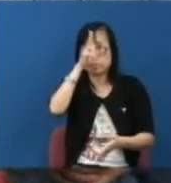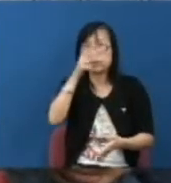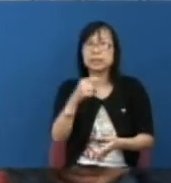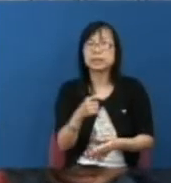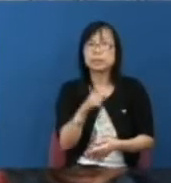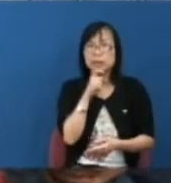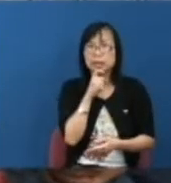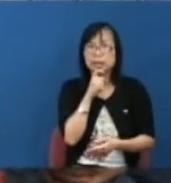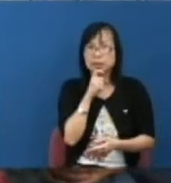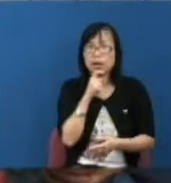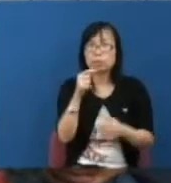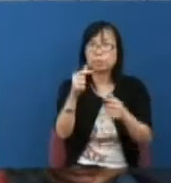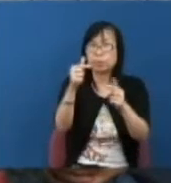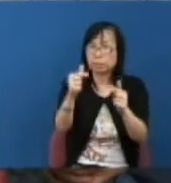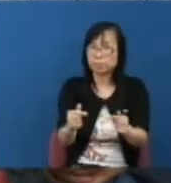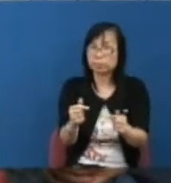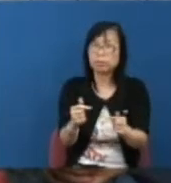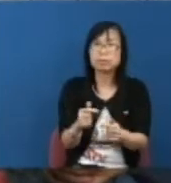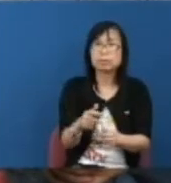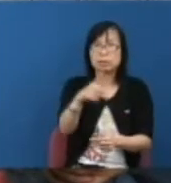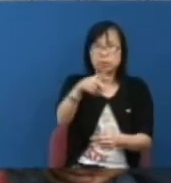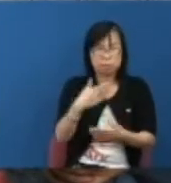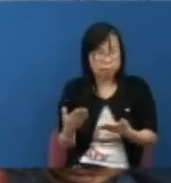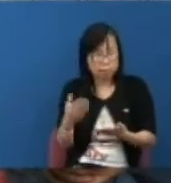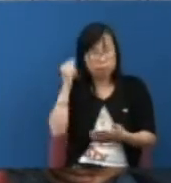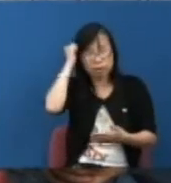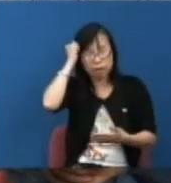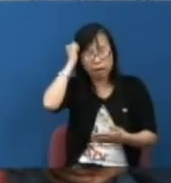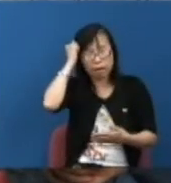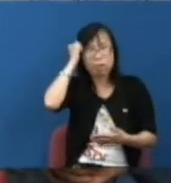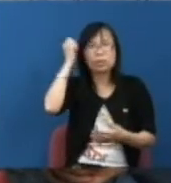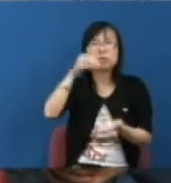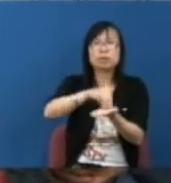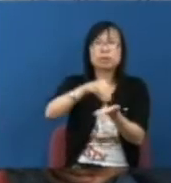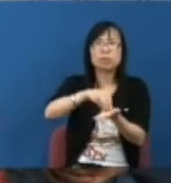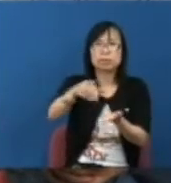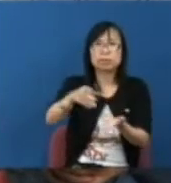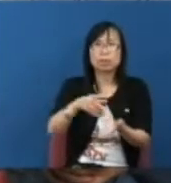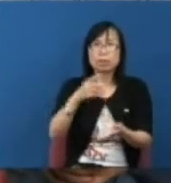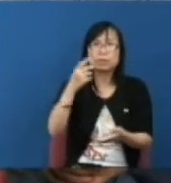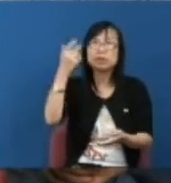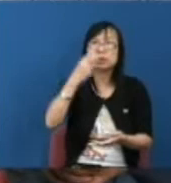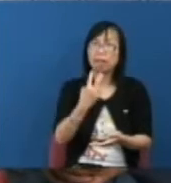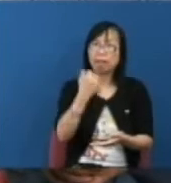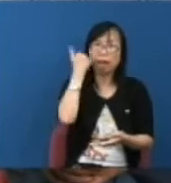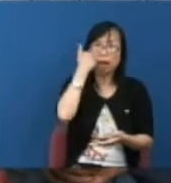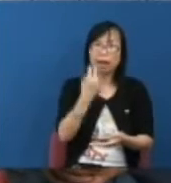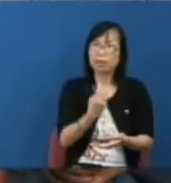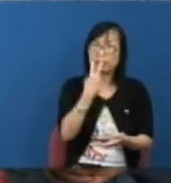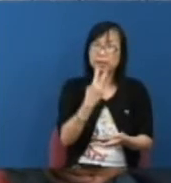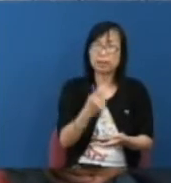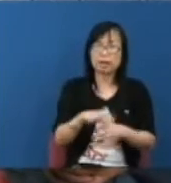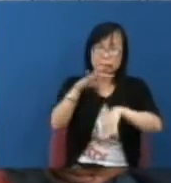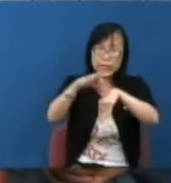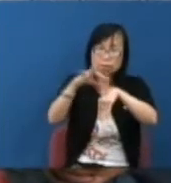有標籤制度。如果唔係，即係好困難去定位㗎啦。譬如好似嗱，冷氣機而家我哋咪好多電器都有節能